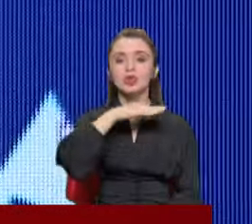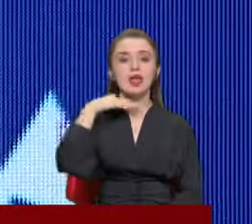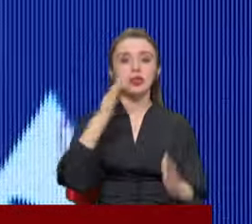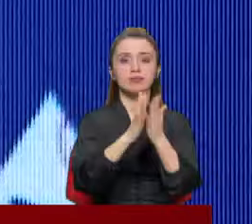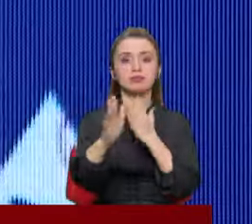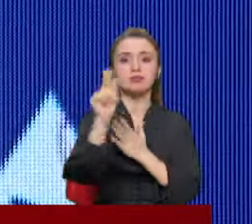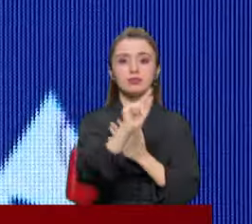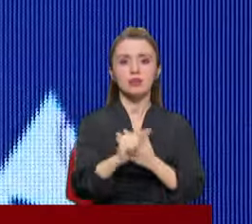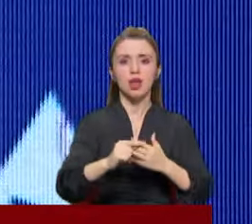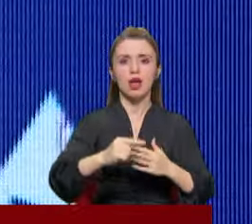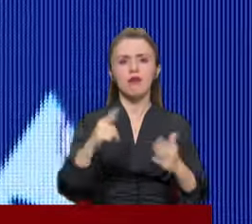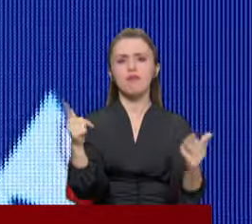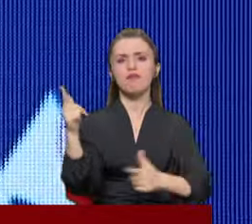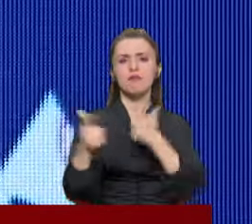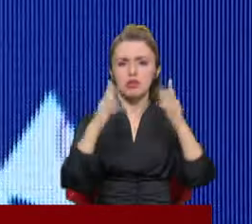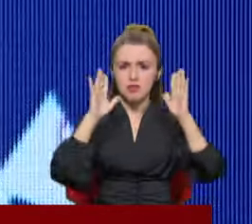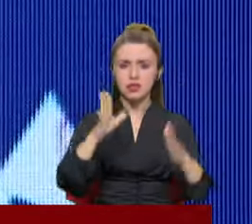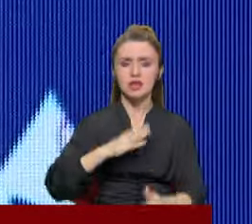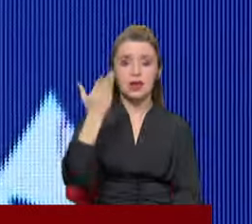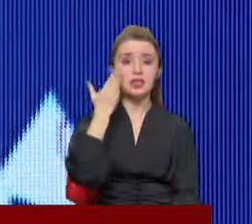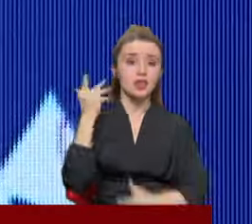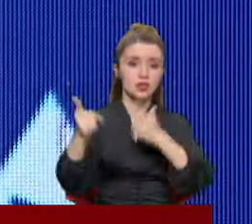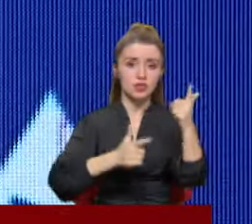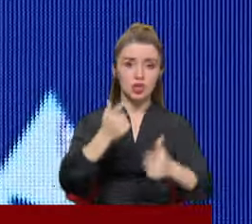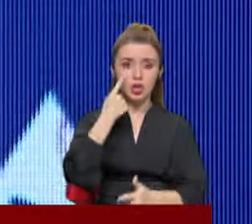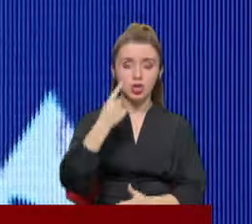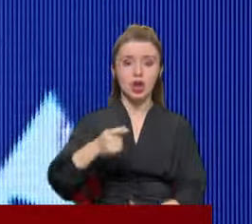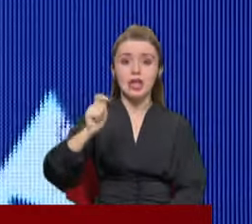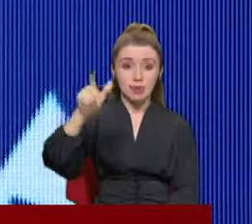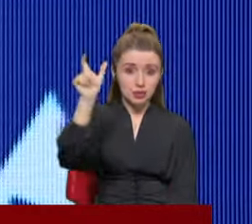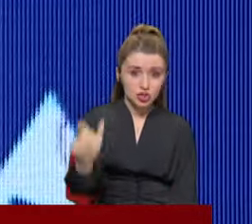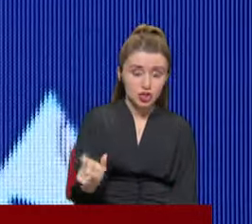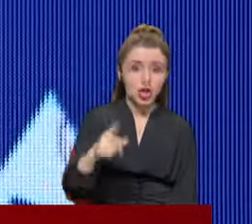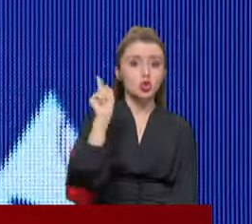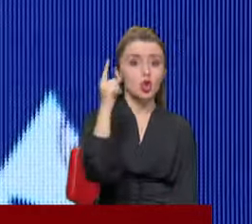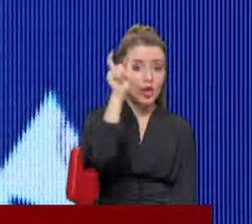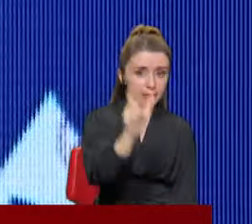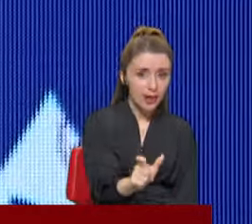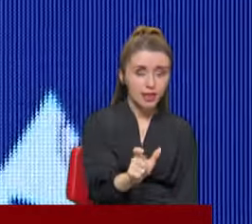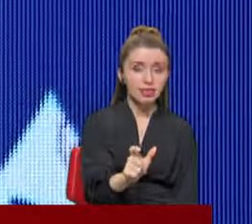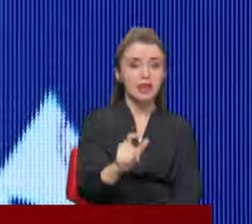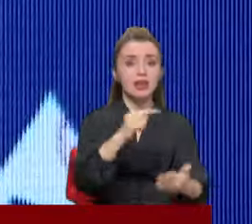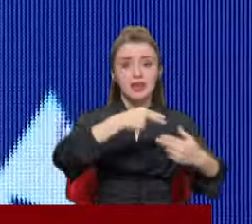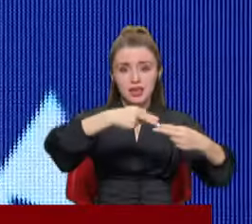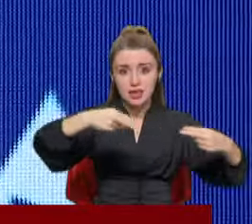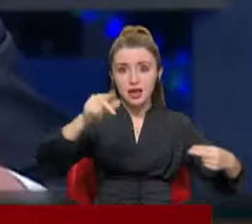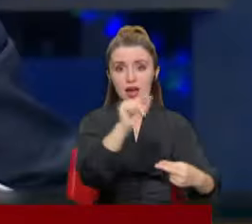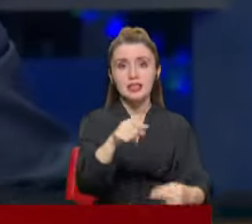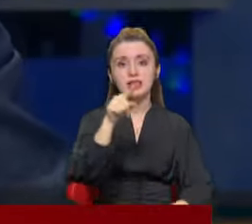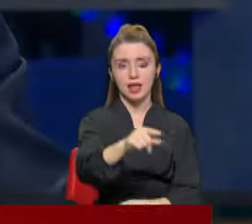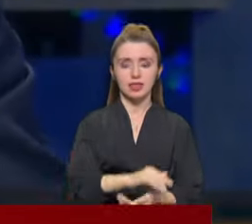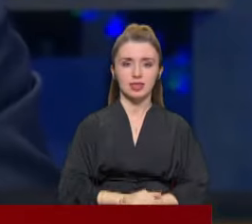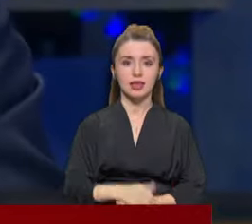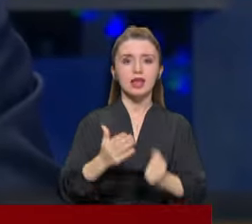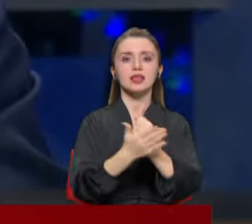yazın. Karşınıza bir sürü video düşecek. İzleyeceğiniz videoların yapımcısı da, yönetmeni de, senaristi de sizsiniz.